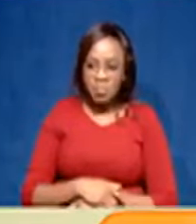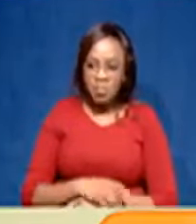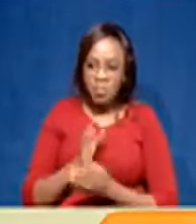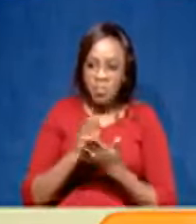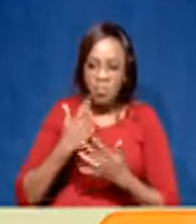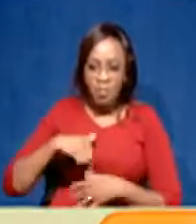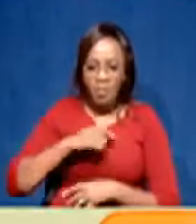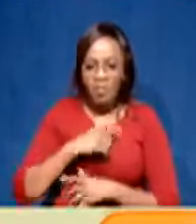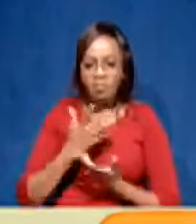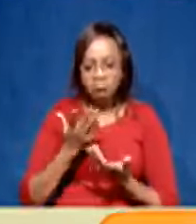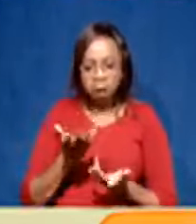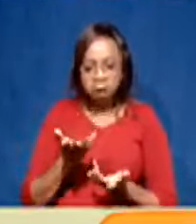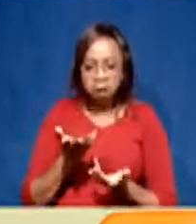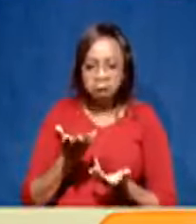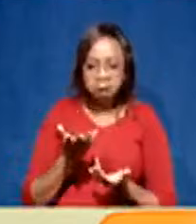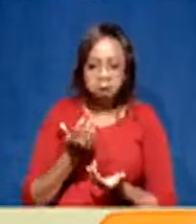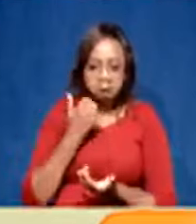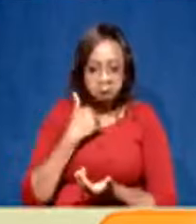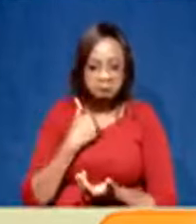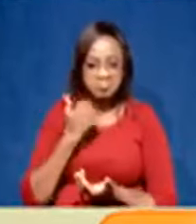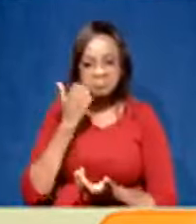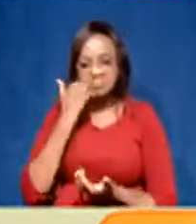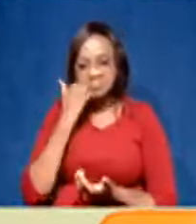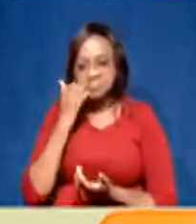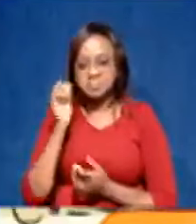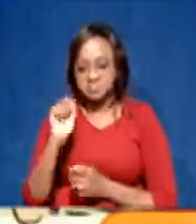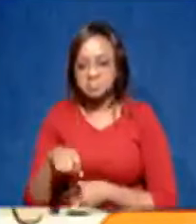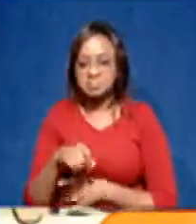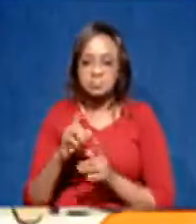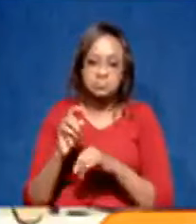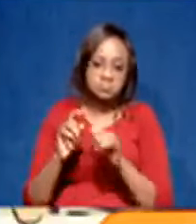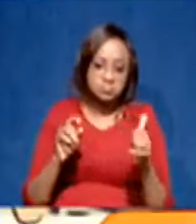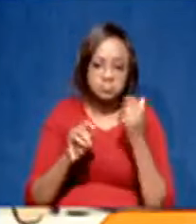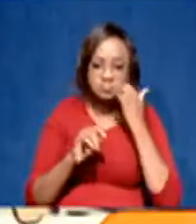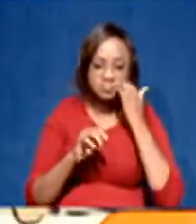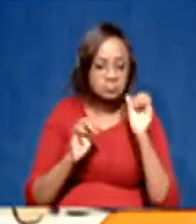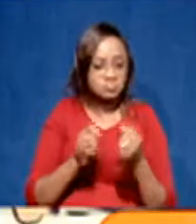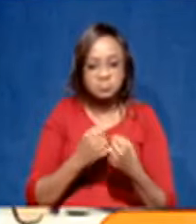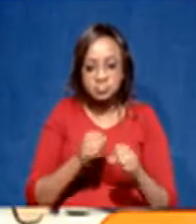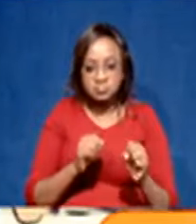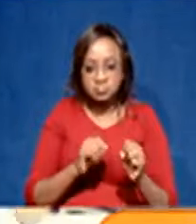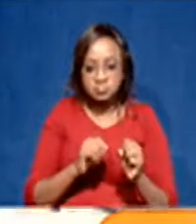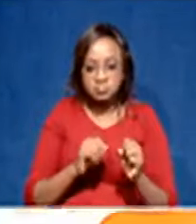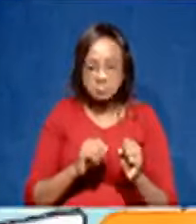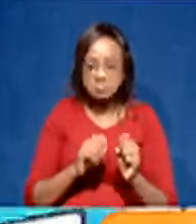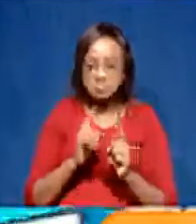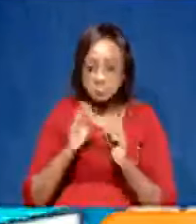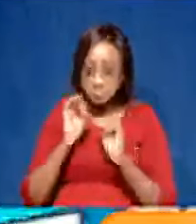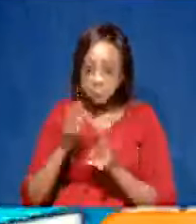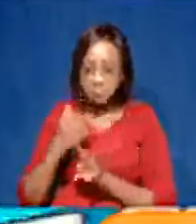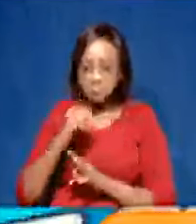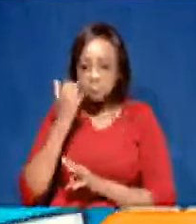wetu tutakuwa hatuna hiyo dalili, wengine wetu tutapata hiyo dalili. Sasa tukishapata hiyo dalili, wengine wetu